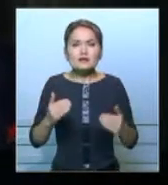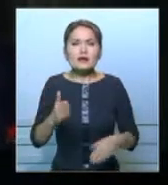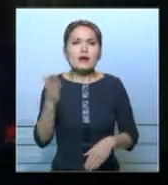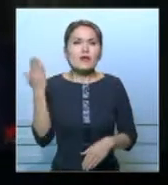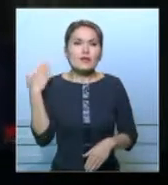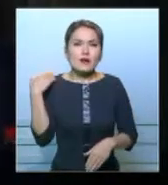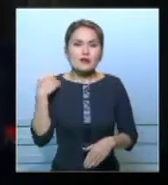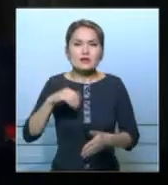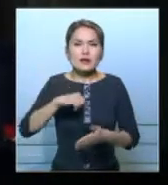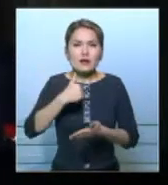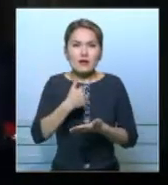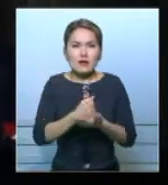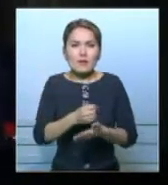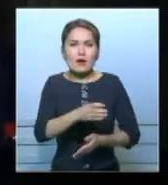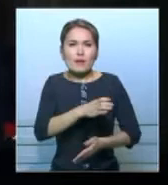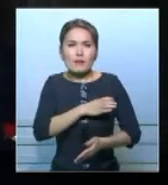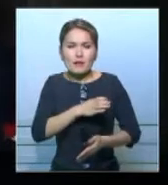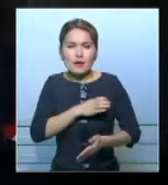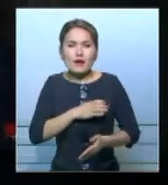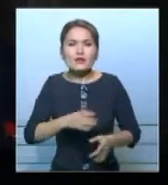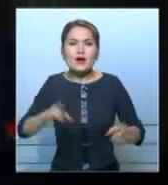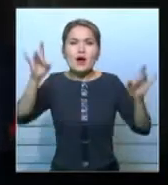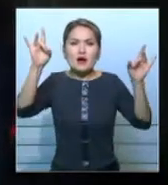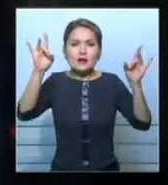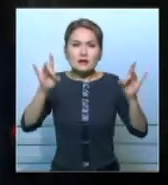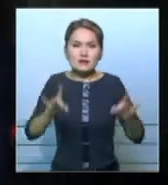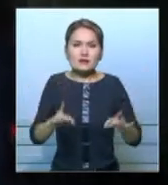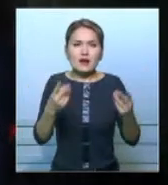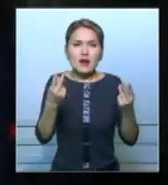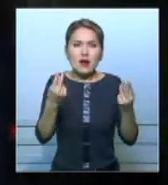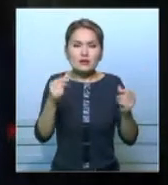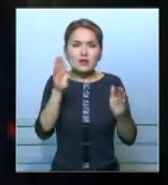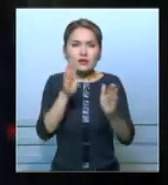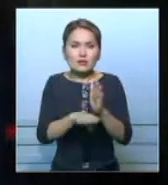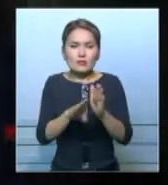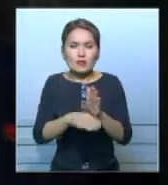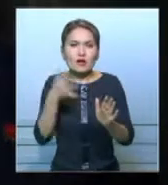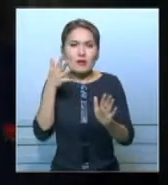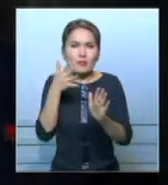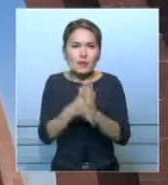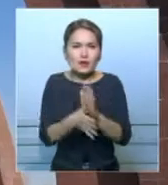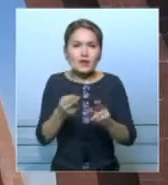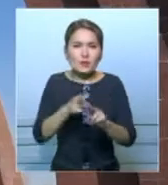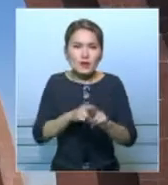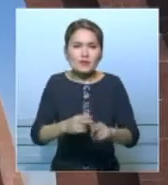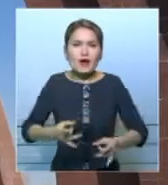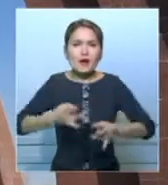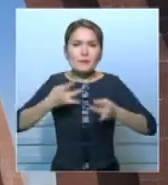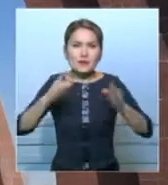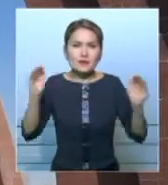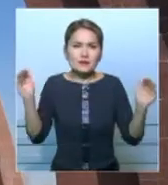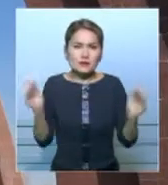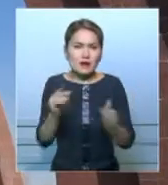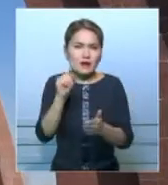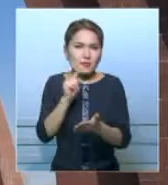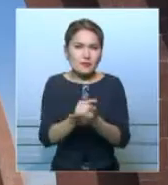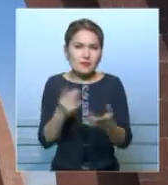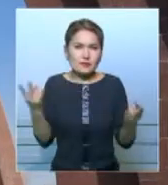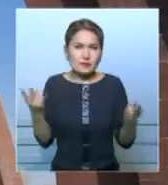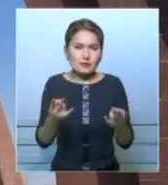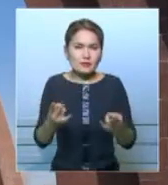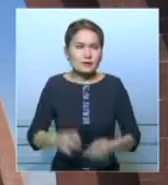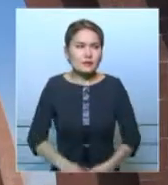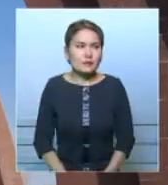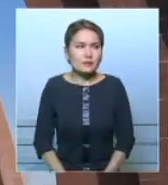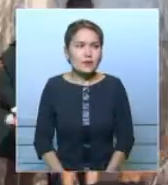тойлардың артында жемқорлық тұр. Сондықтан біздің дәстүрді ретке келтіретін заңды талқылап жатырмыз. Енді депутаттар шенеуніктерді қонағы